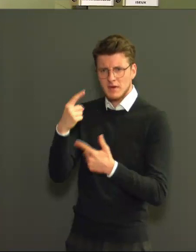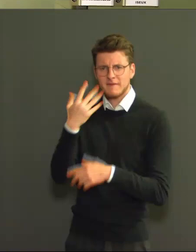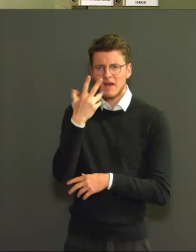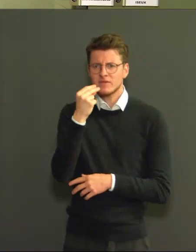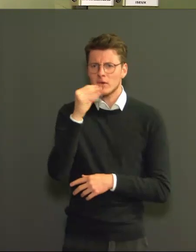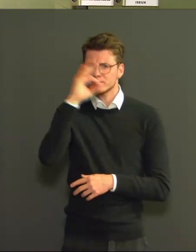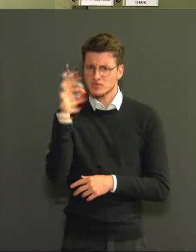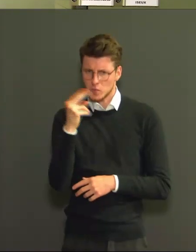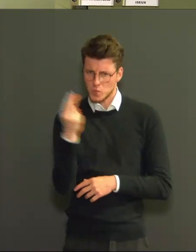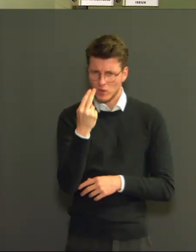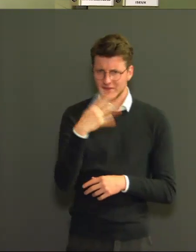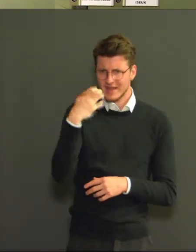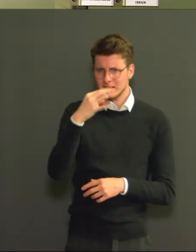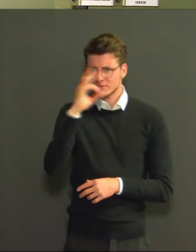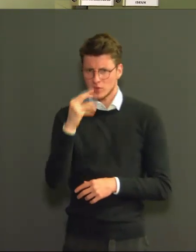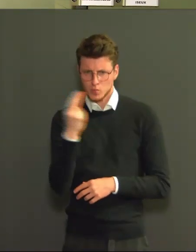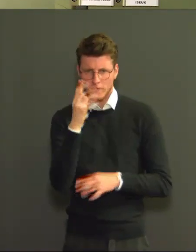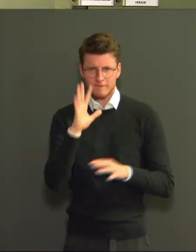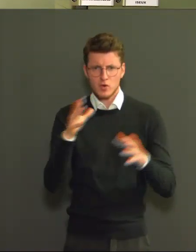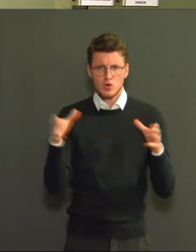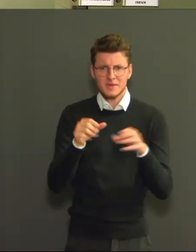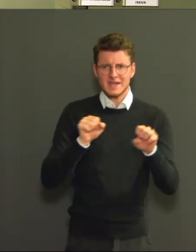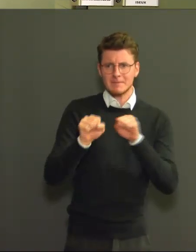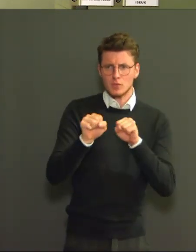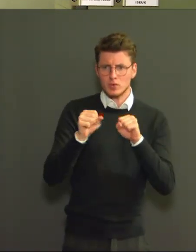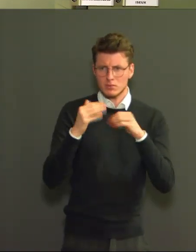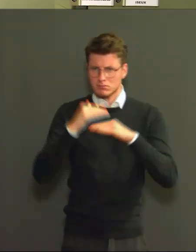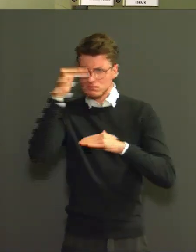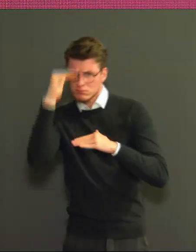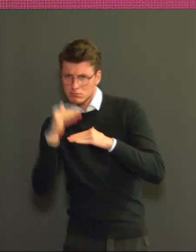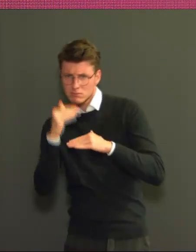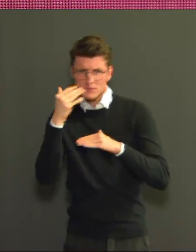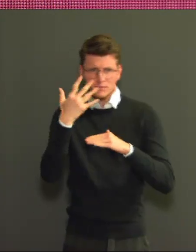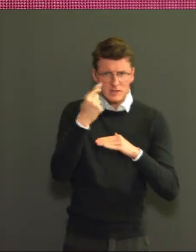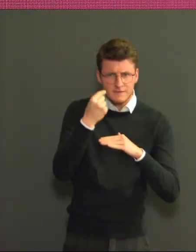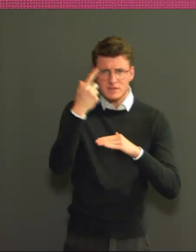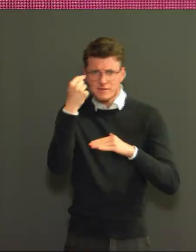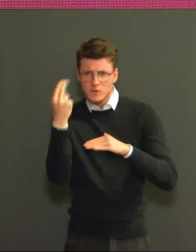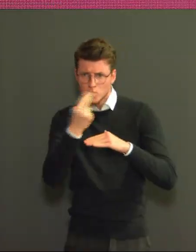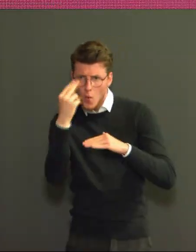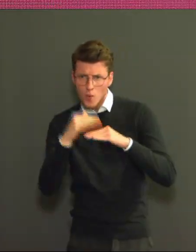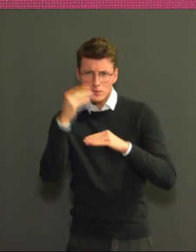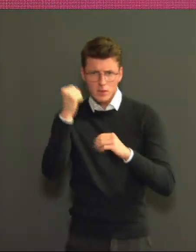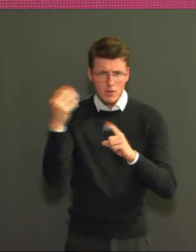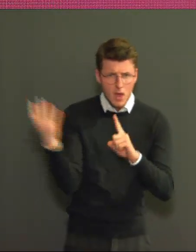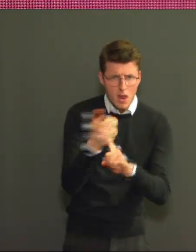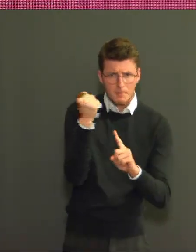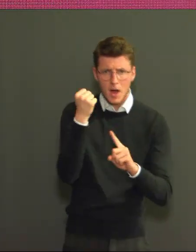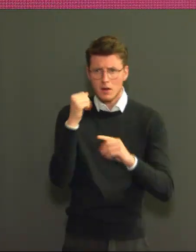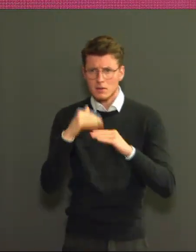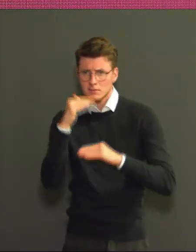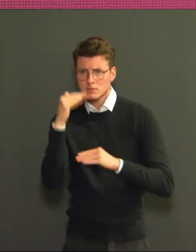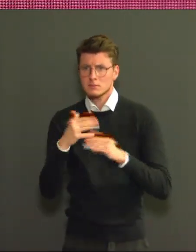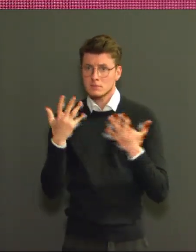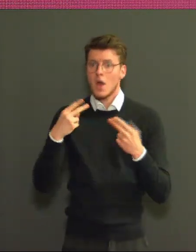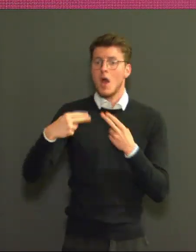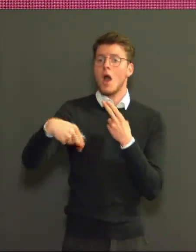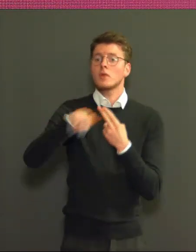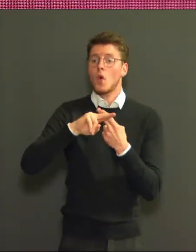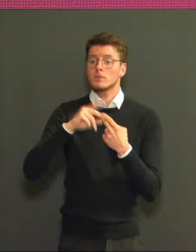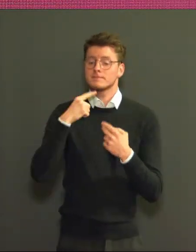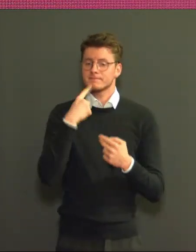zo'n hoge vaccinatiegraad ook haalbaar? Wel, laat ik beginnen met te zeggen dat er geen magisch getal is